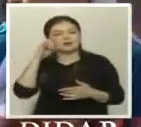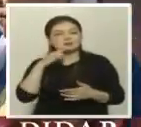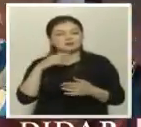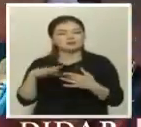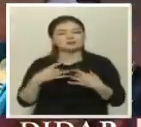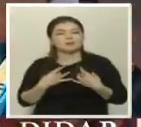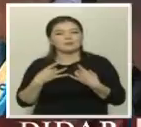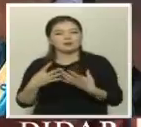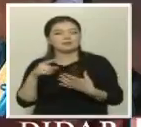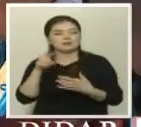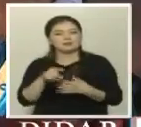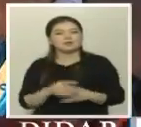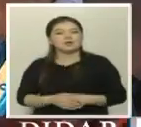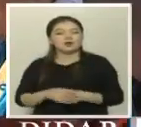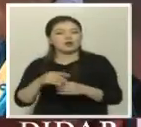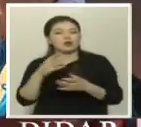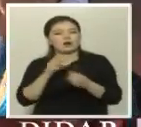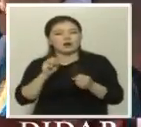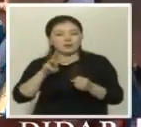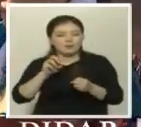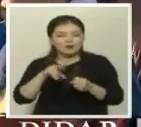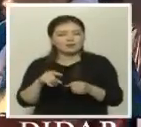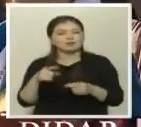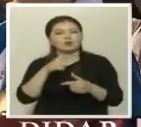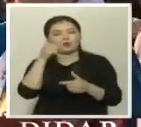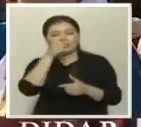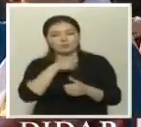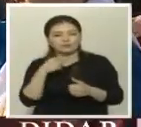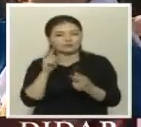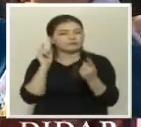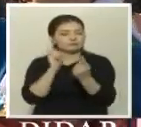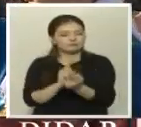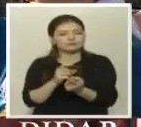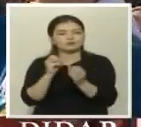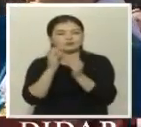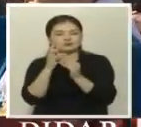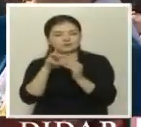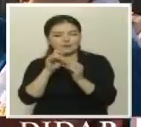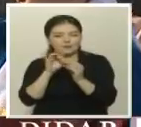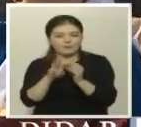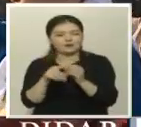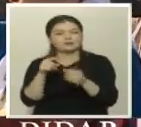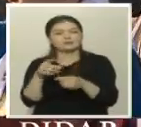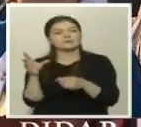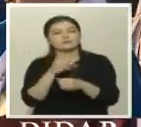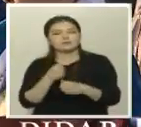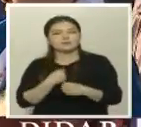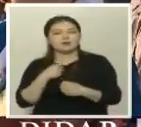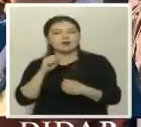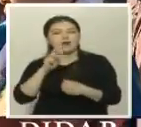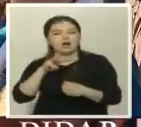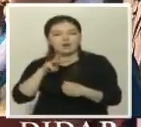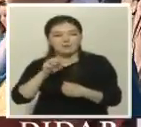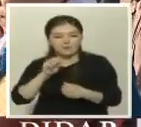собственно говоря Израиля казахский народ отмечал Новый год именно 14 марта и называли это торжество Амал Это самый